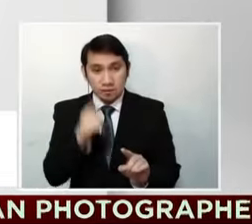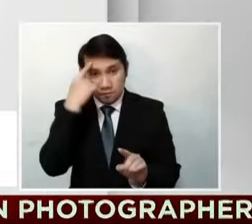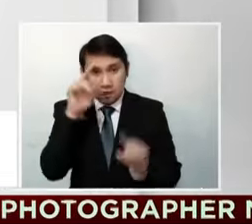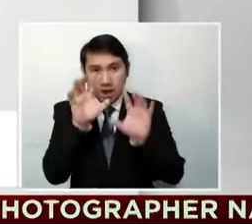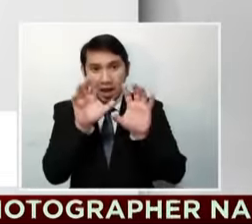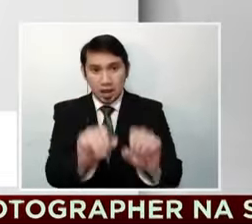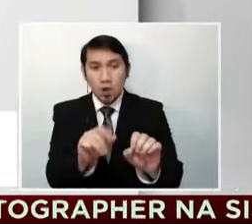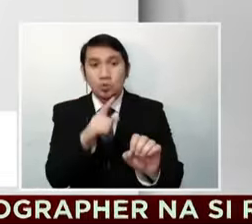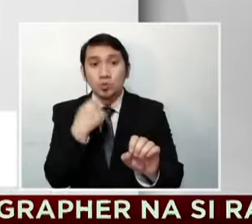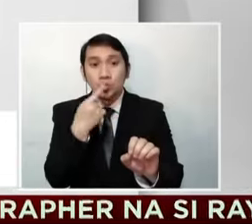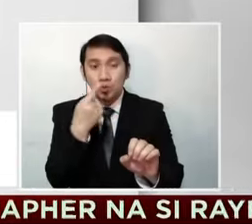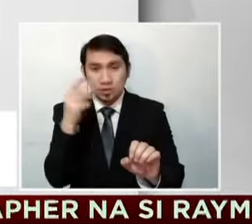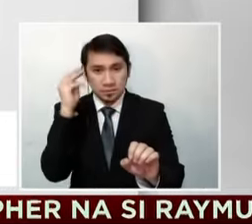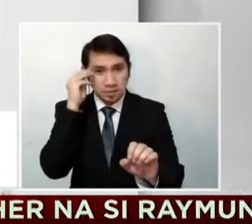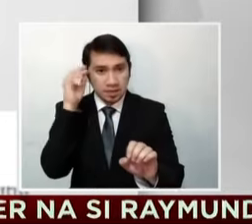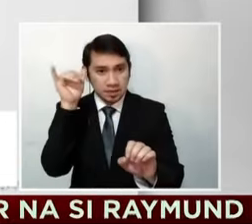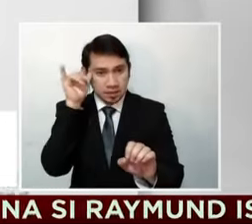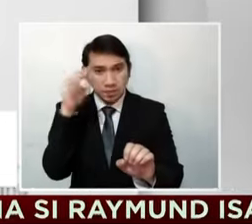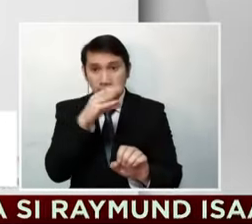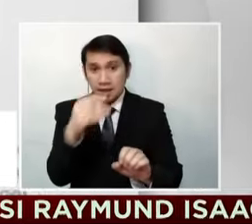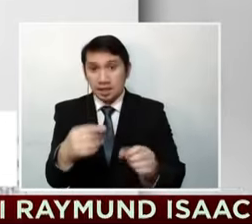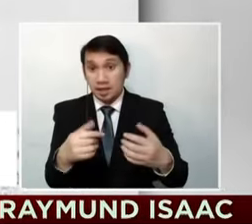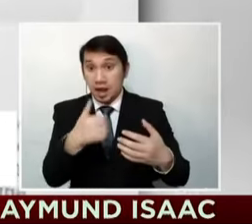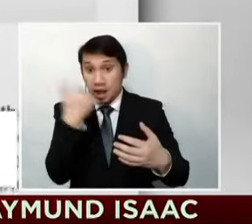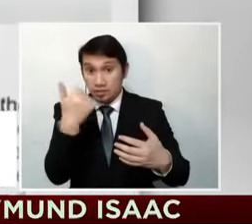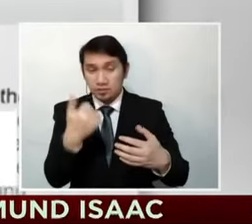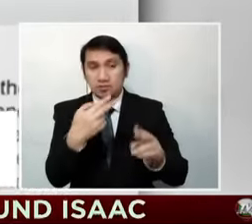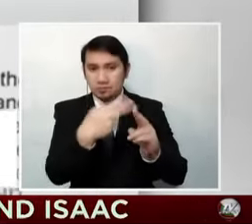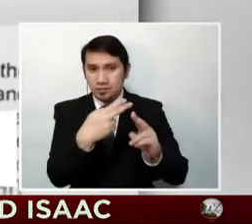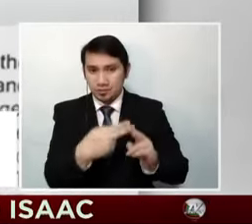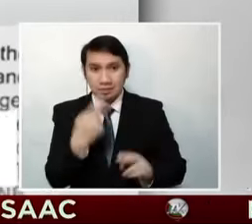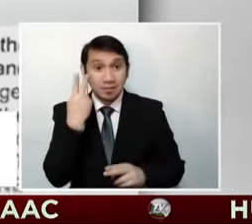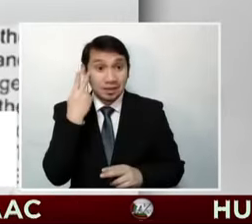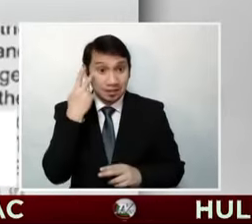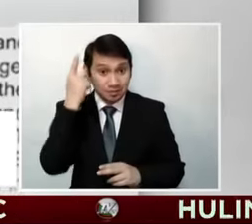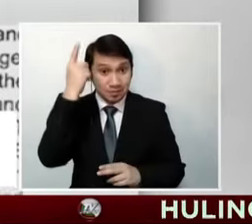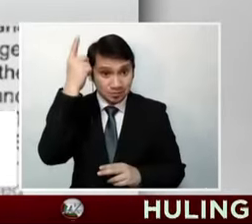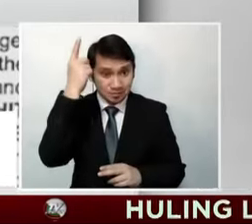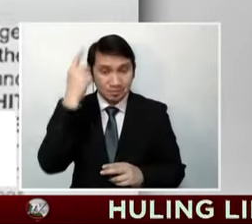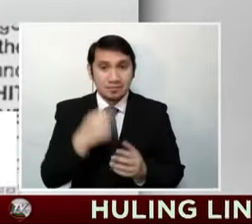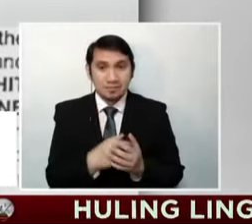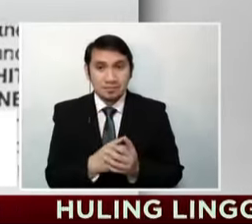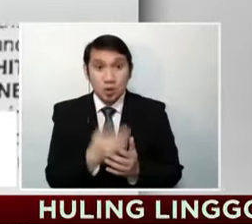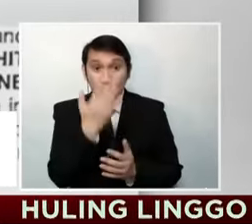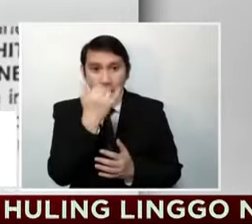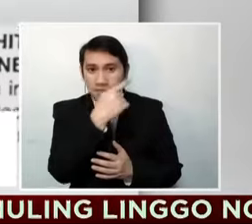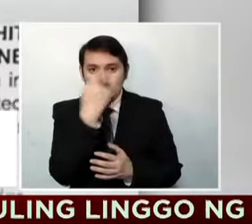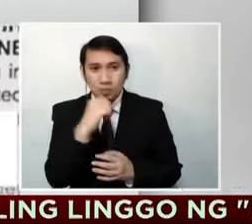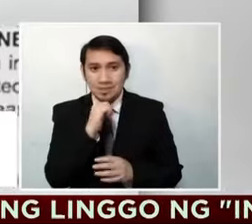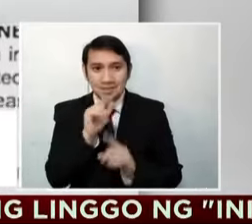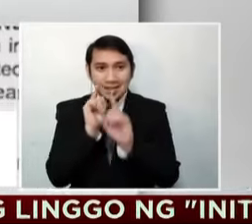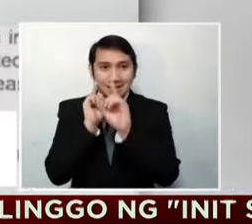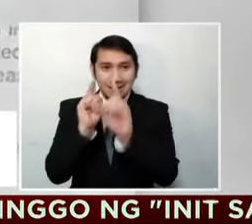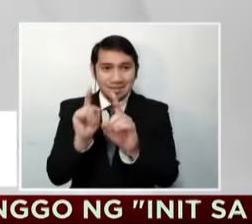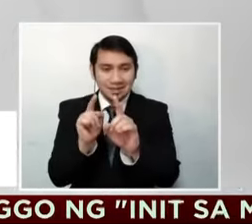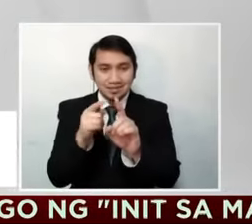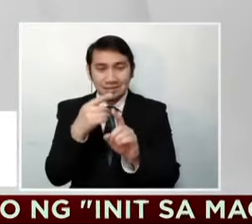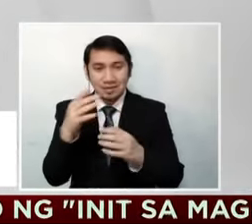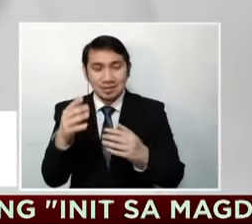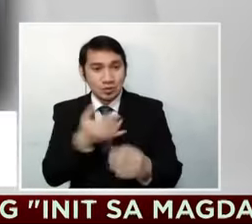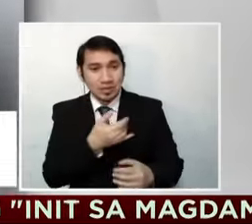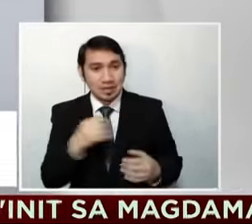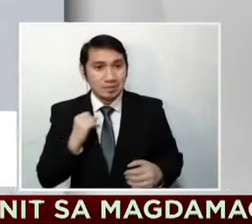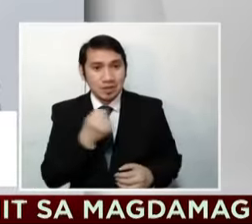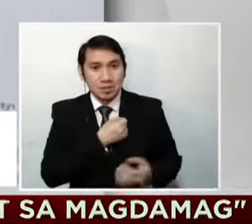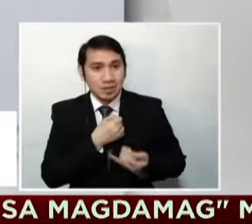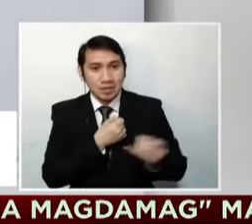Michael Yang at lima pang opisyal ng formally na hindi dumalo sa pagdinig ng Blue Ribbon Committee kahit na nag-issue ng subpoena ang Senado.